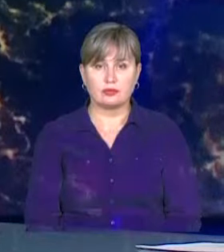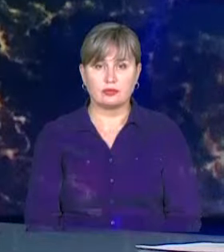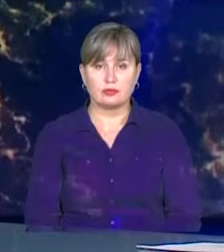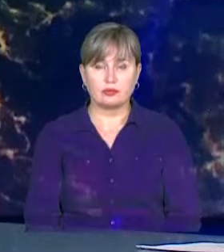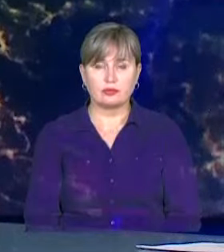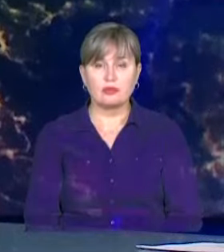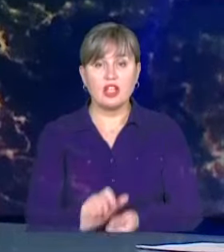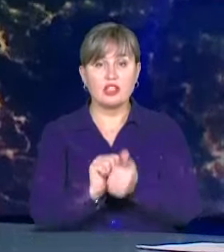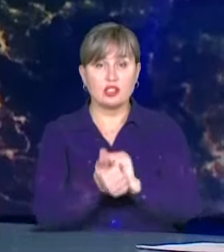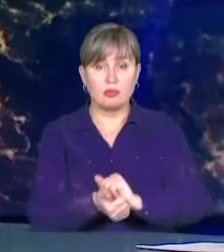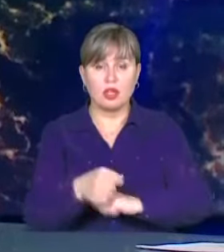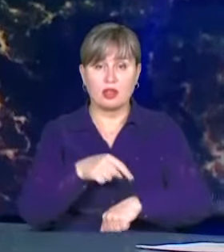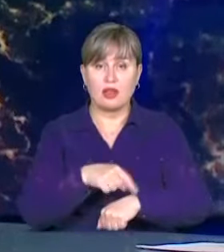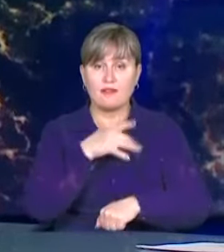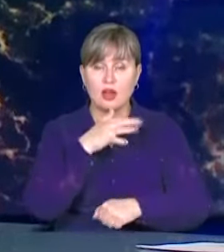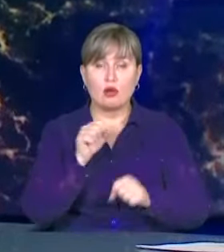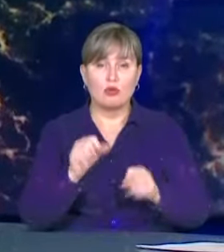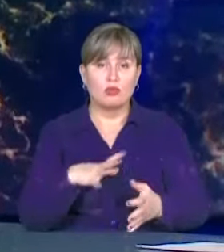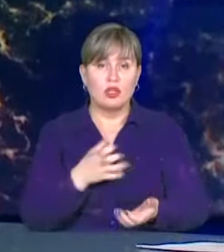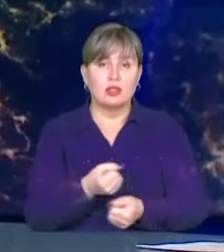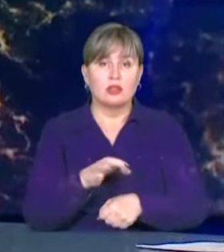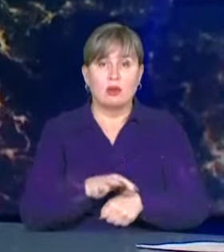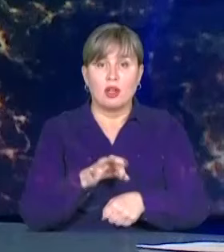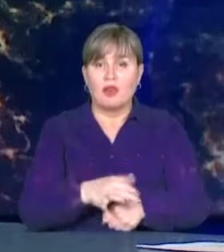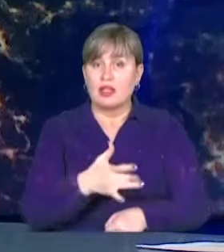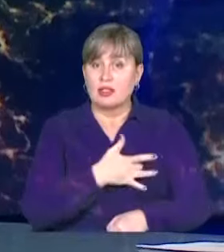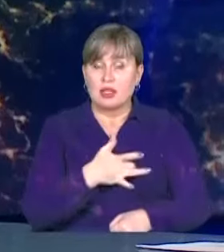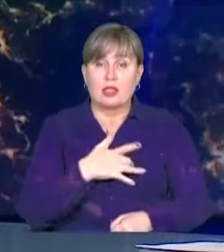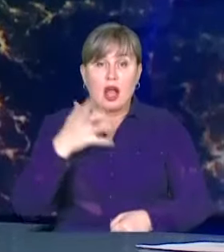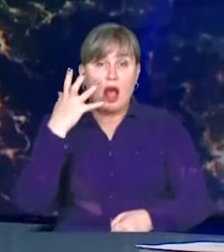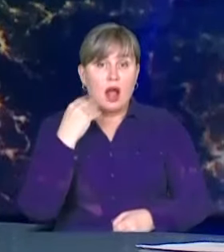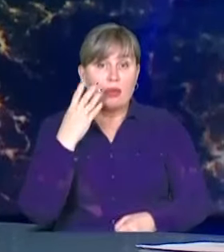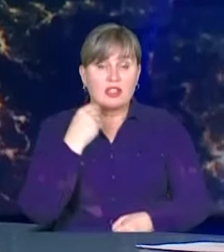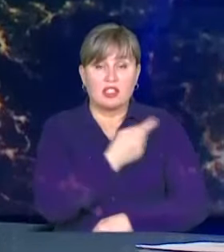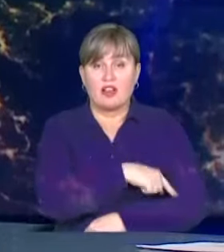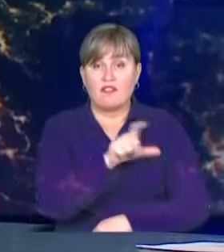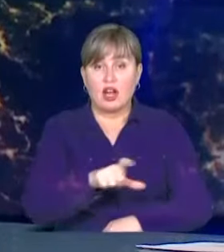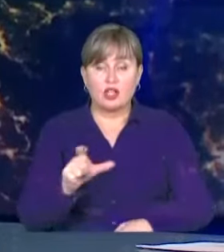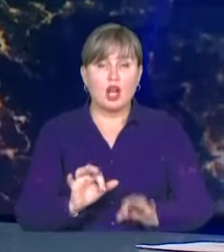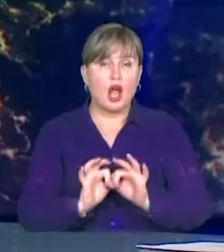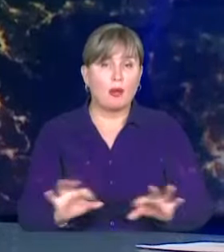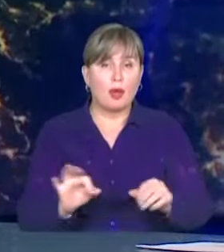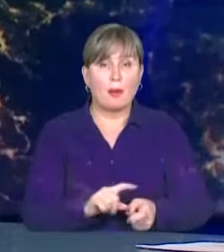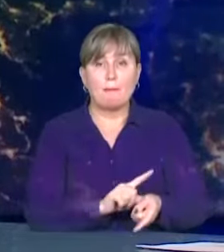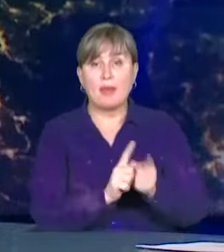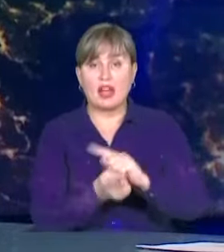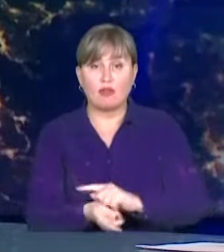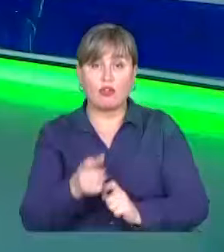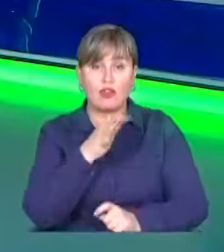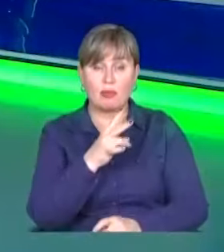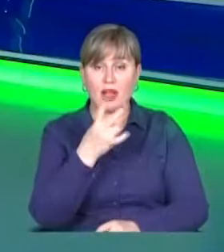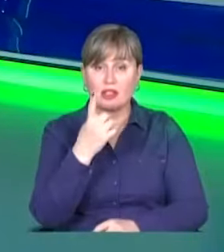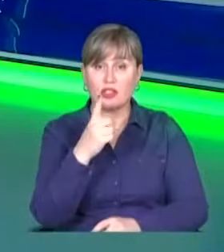Смена часового пояса может привести к заболеваниям сердца. Алматинские врачи объясняют, что перевод времени даже на один